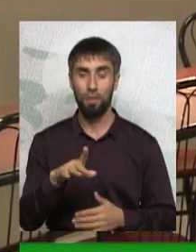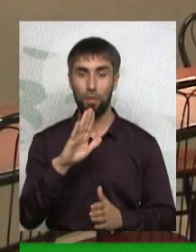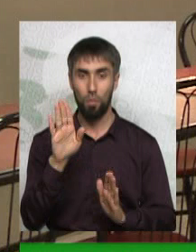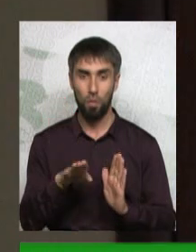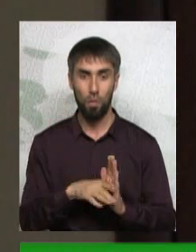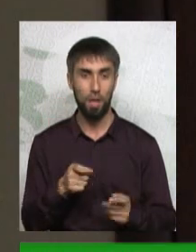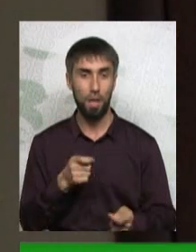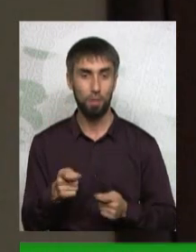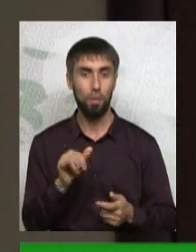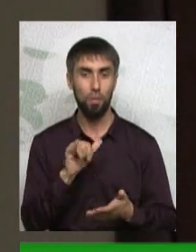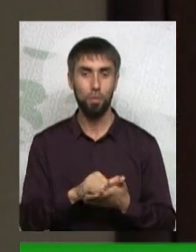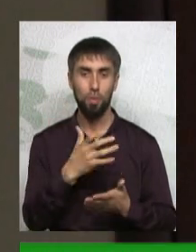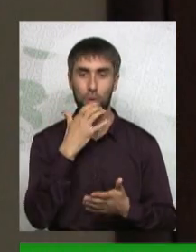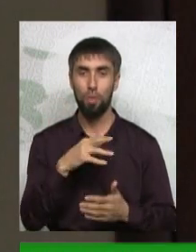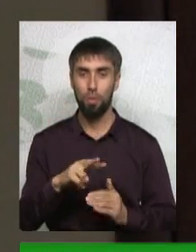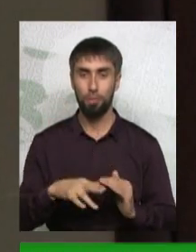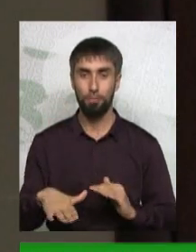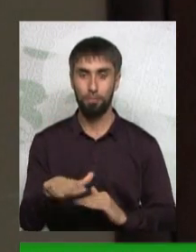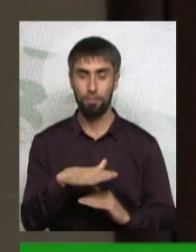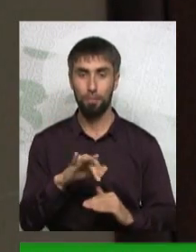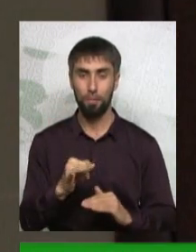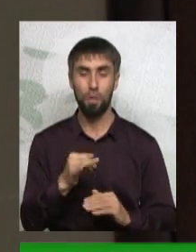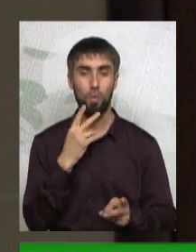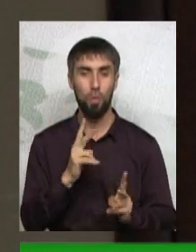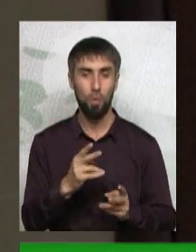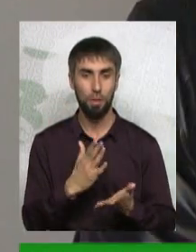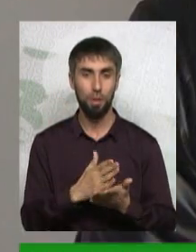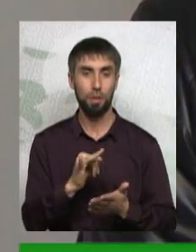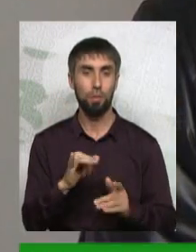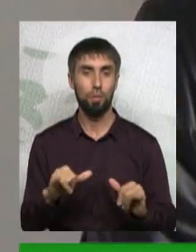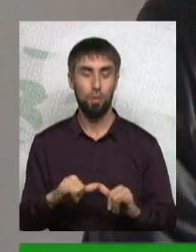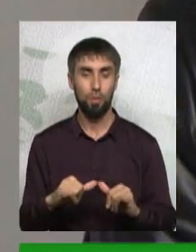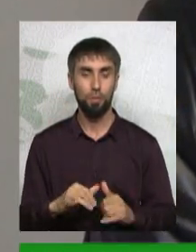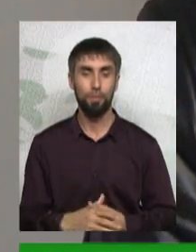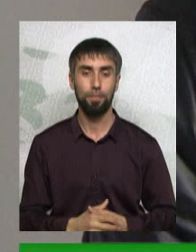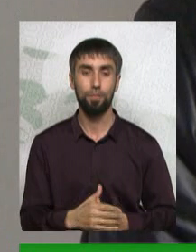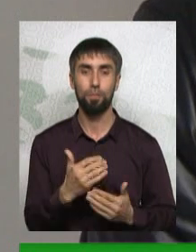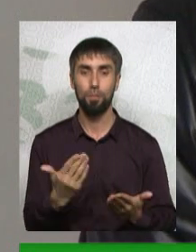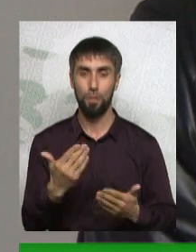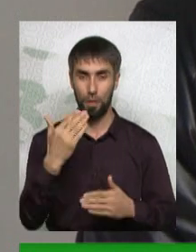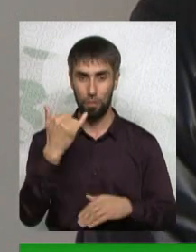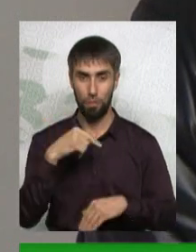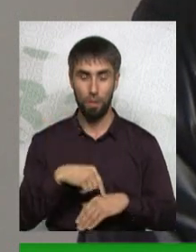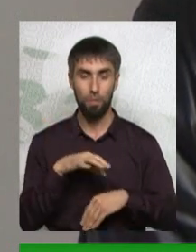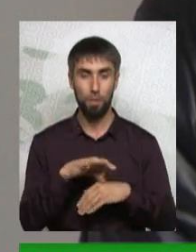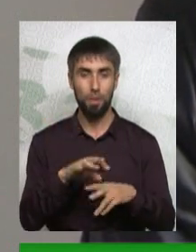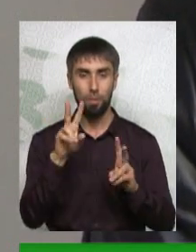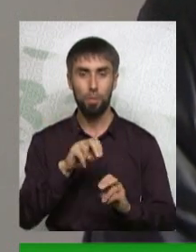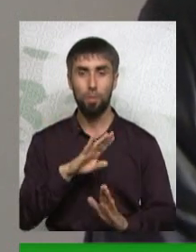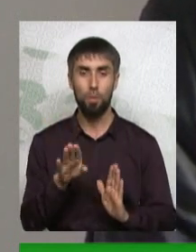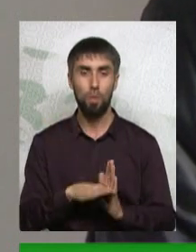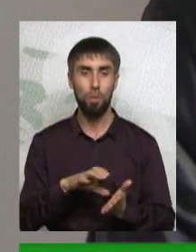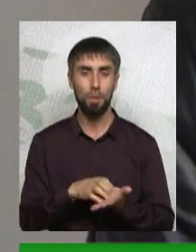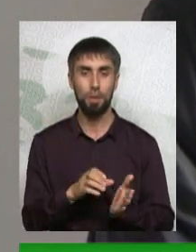подвале администрации уложен теплый пол. Оборудована кухня и столовая. В данный момент мы проводим работу по проверке подвальных